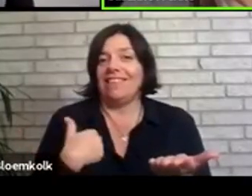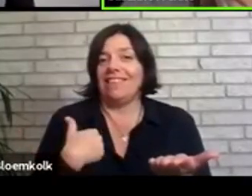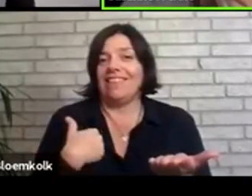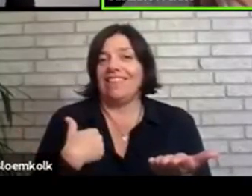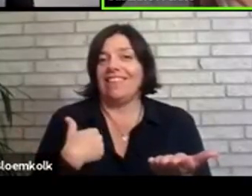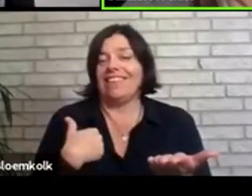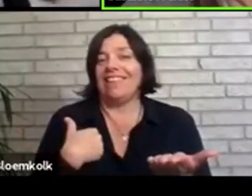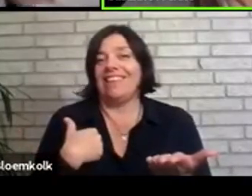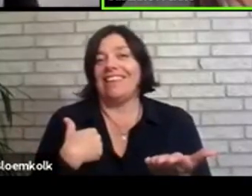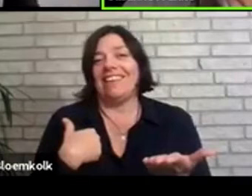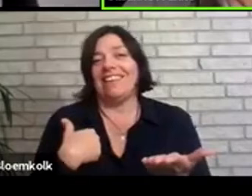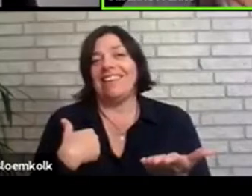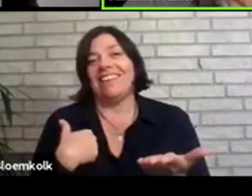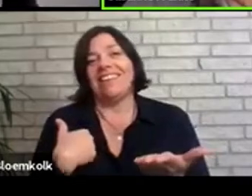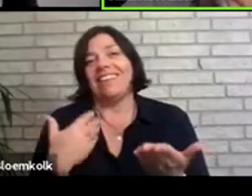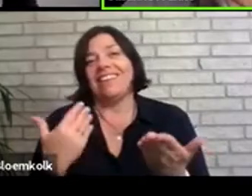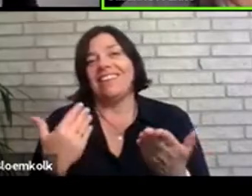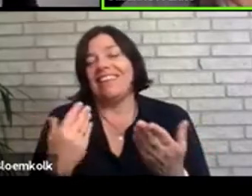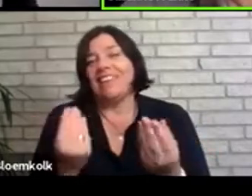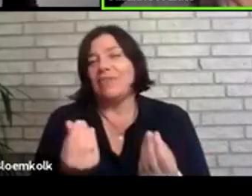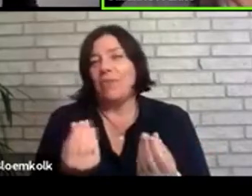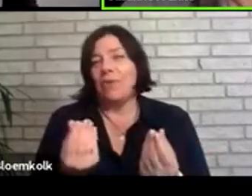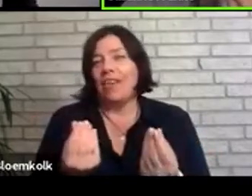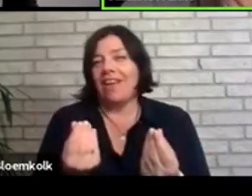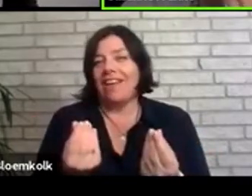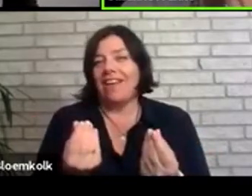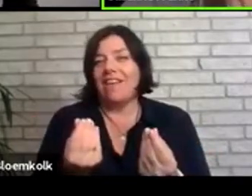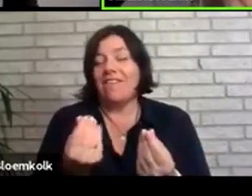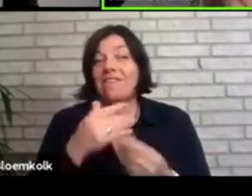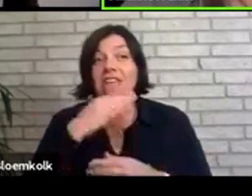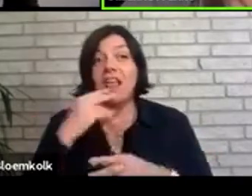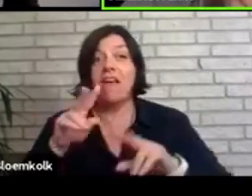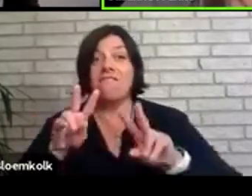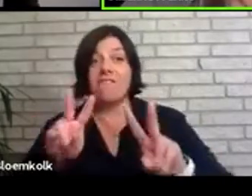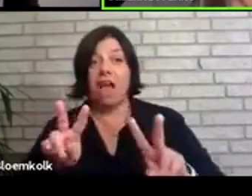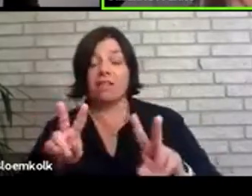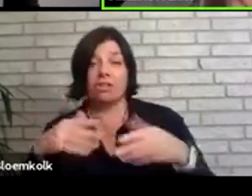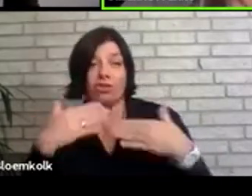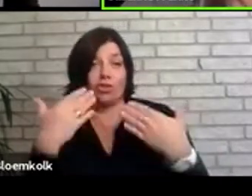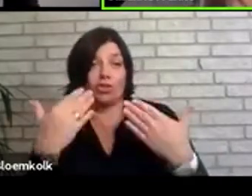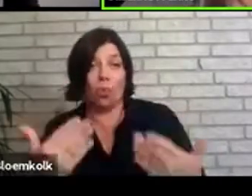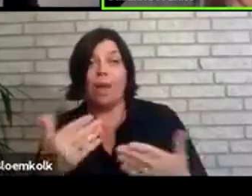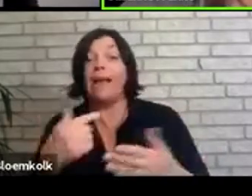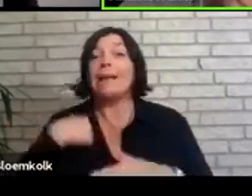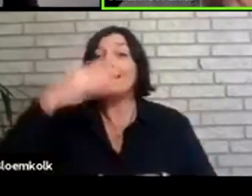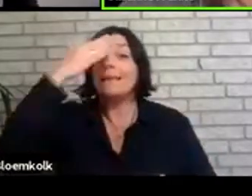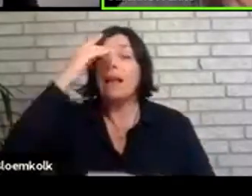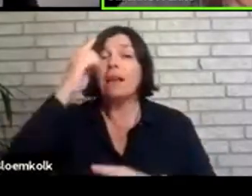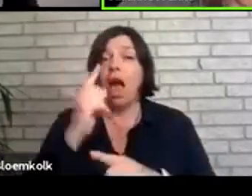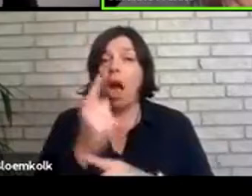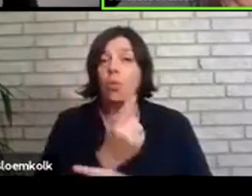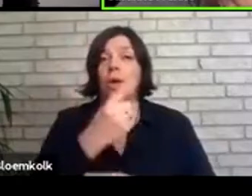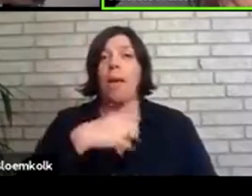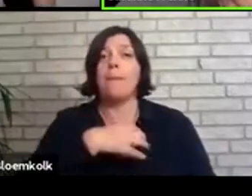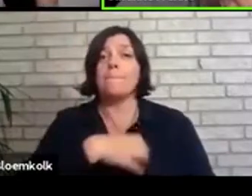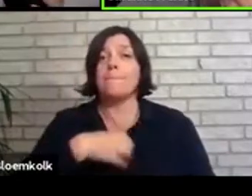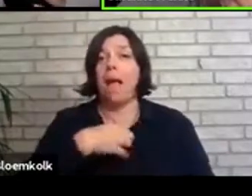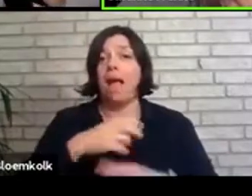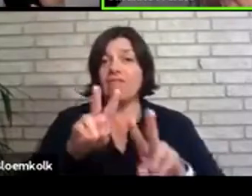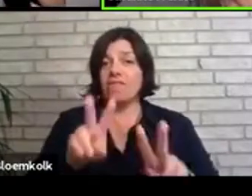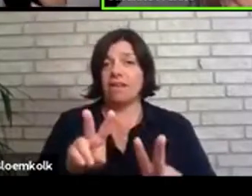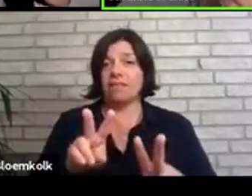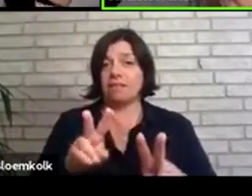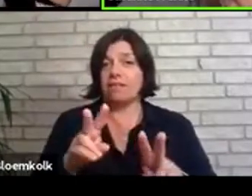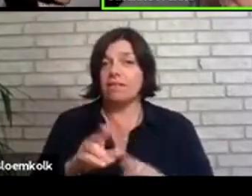und die läuft, und das erlebe ich bei sehr, sehr vielen Fans. Und ja, ich kenne auch Bayern-Fans und ich habe